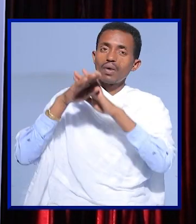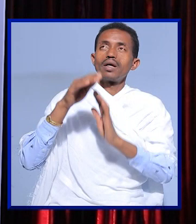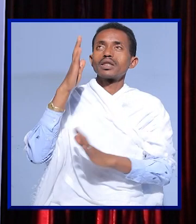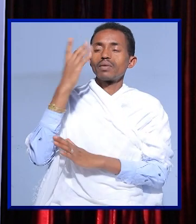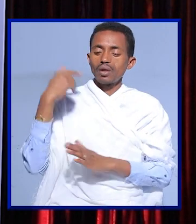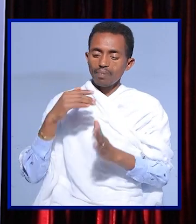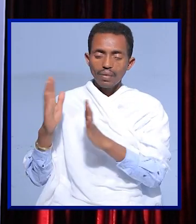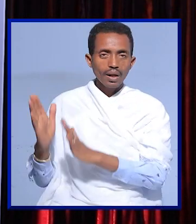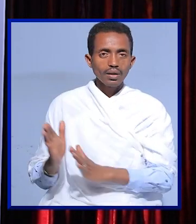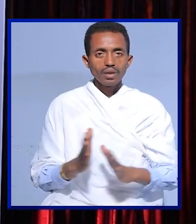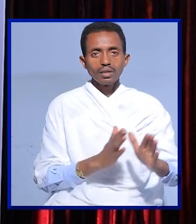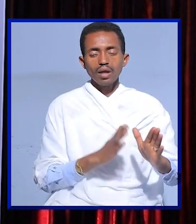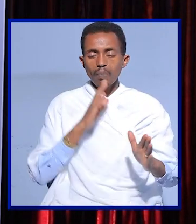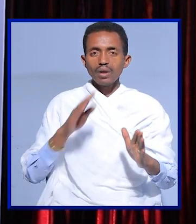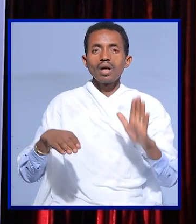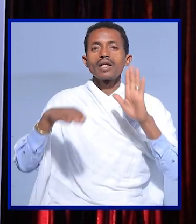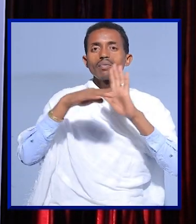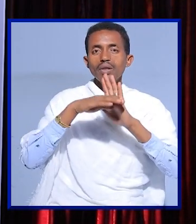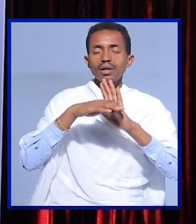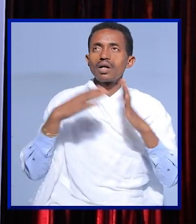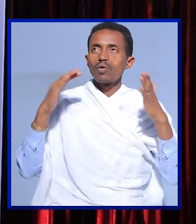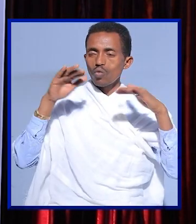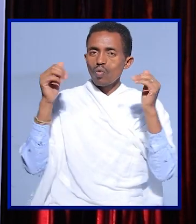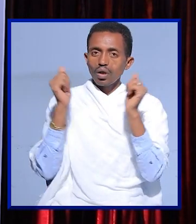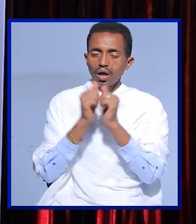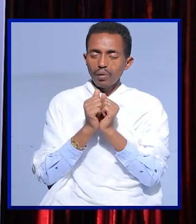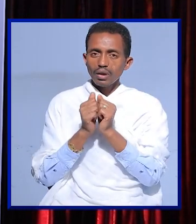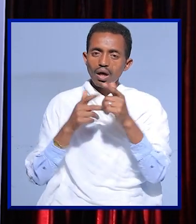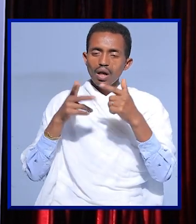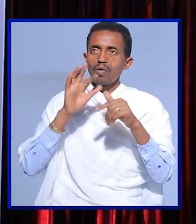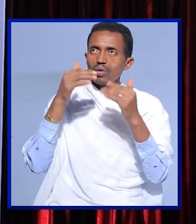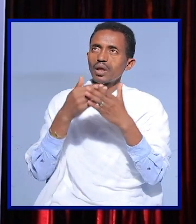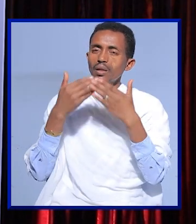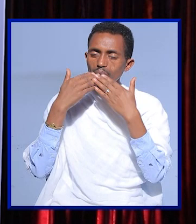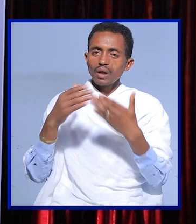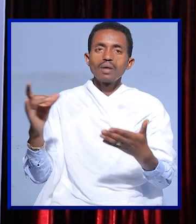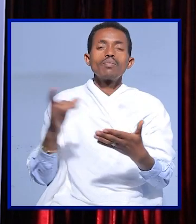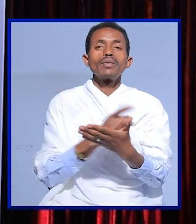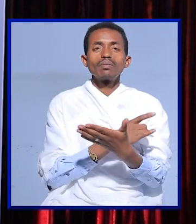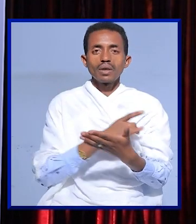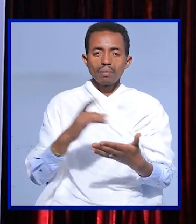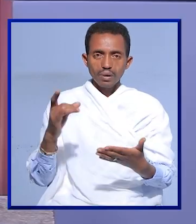እግዚአብሔር ያዘጋጀልን ድንበር የሌለው ከመላእክት ጋራ ያለማቋረጥ የምንዘምርበት